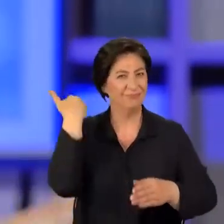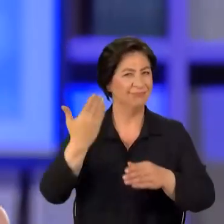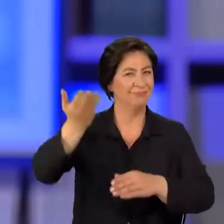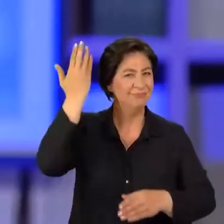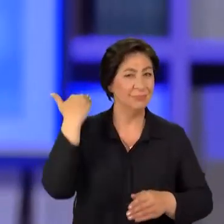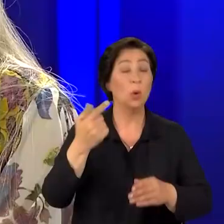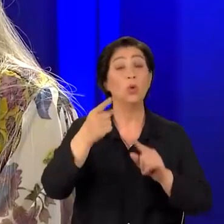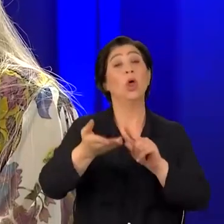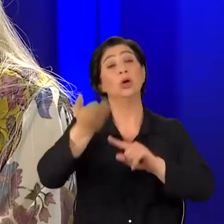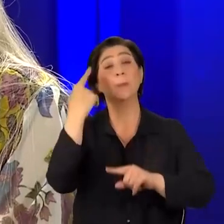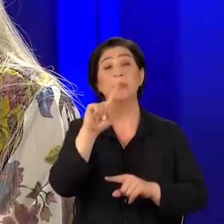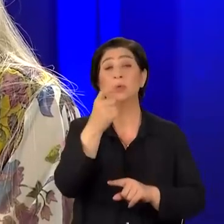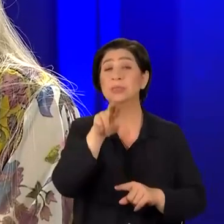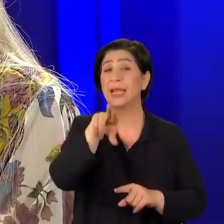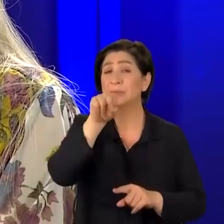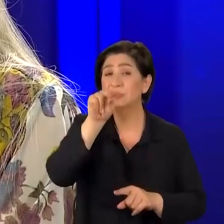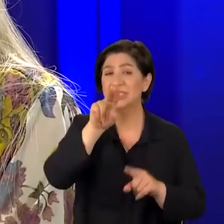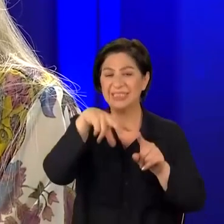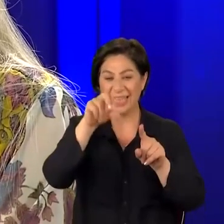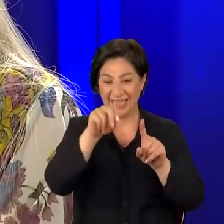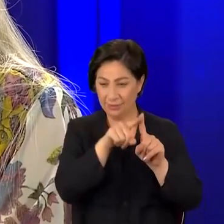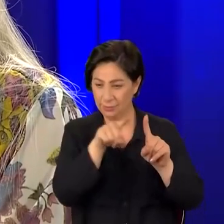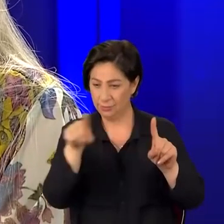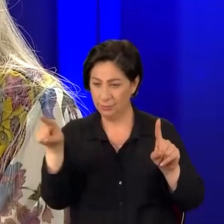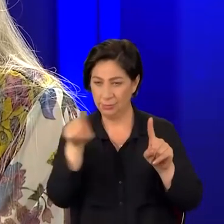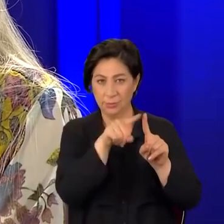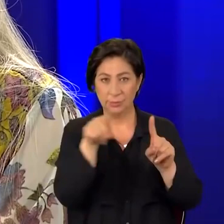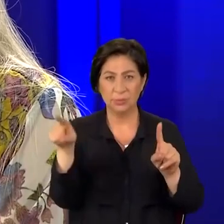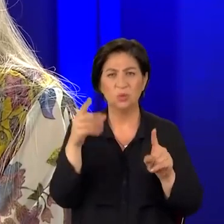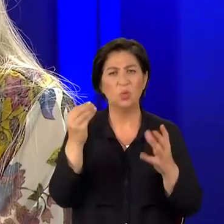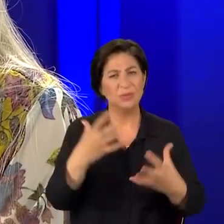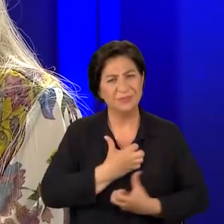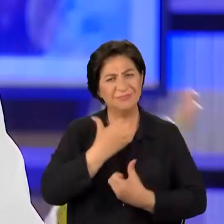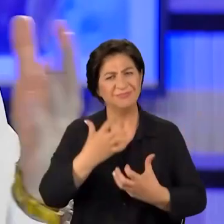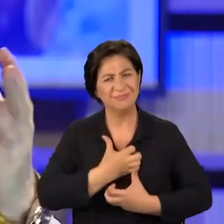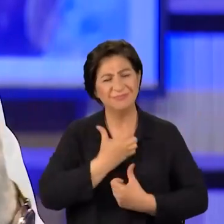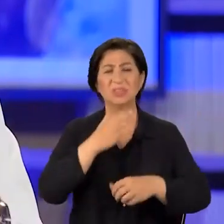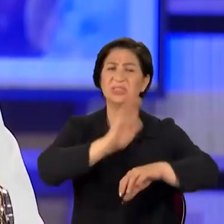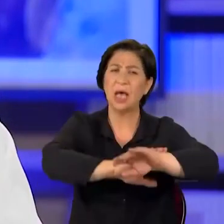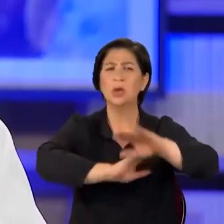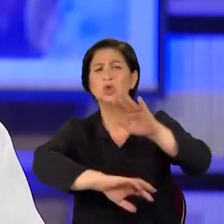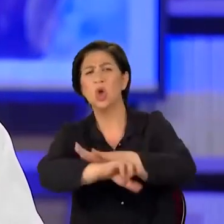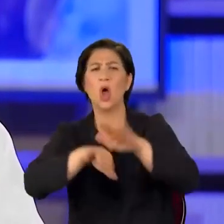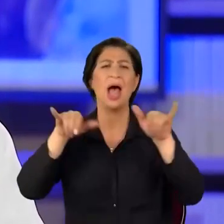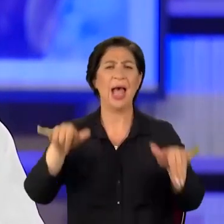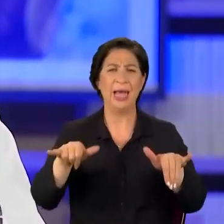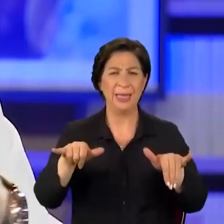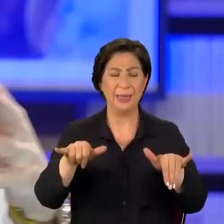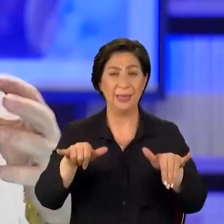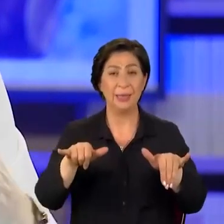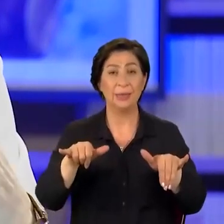öncesinde yaşanmış 70'lerden 80'e kadar gelen acılı olaylar hem sağda hem solda. Daha